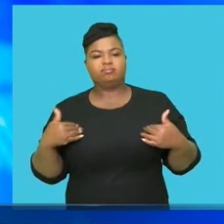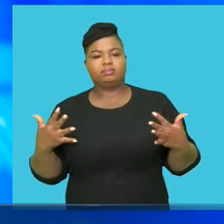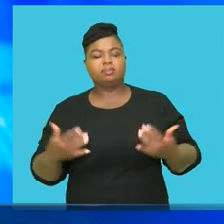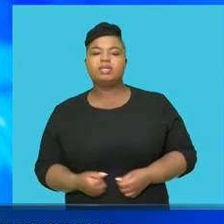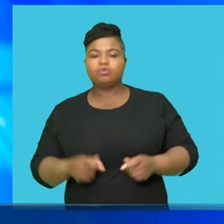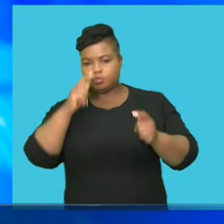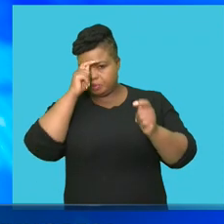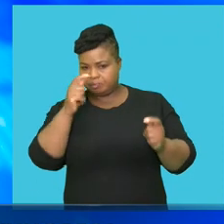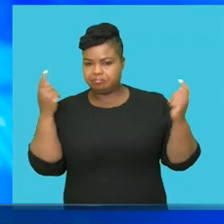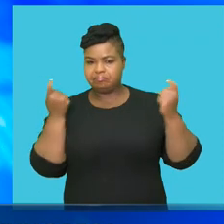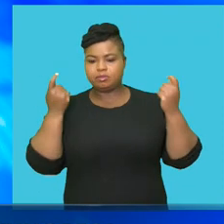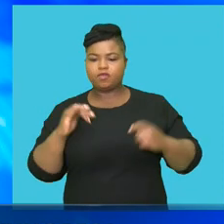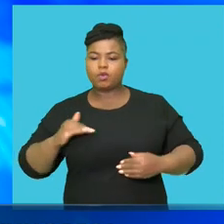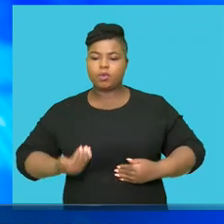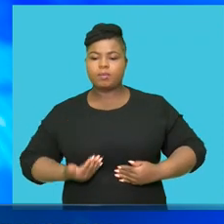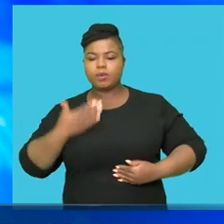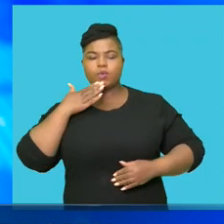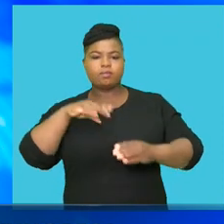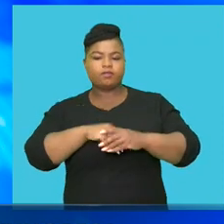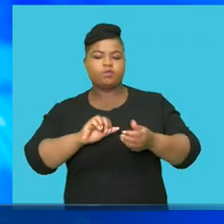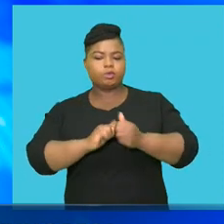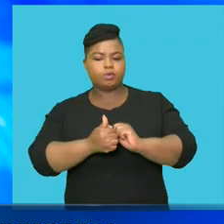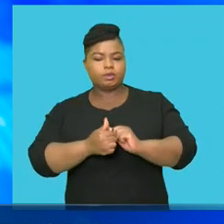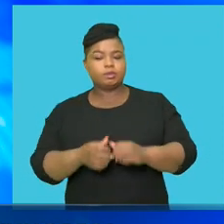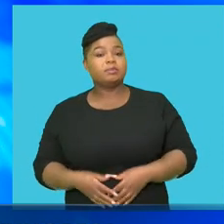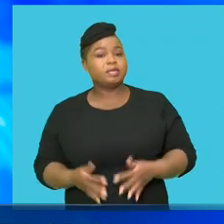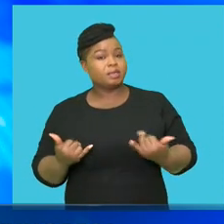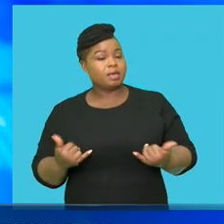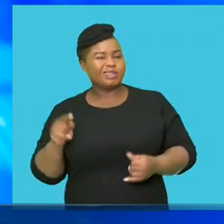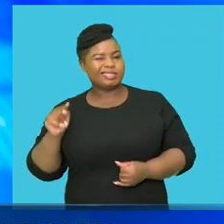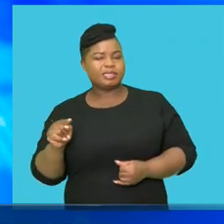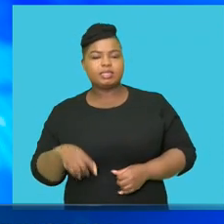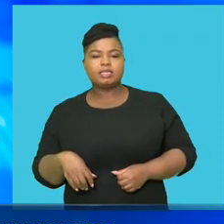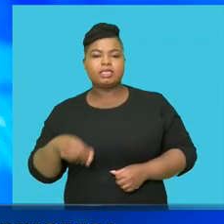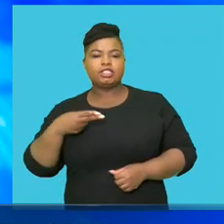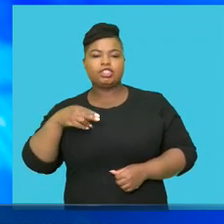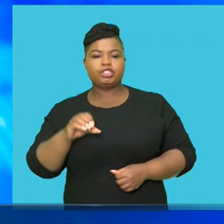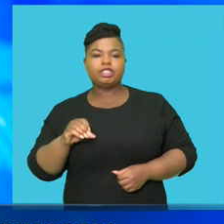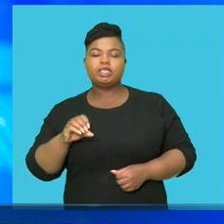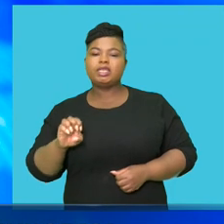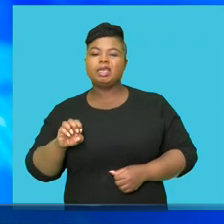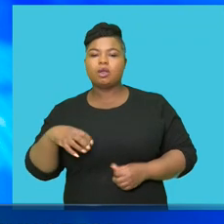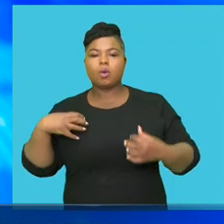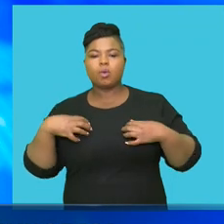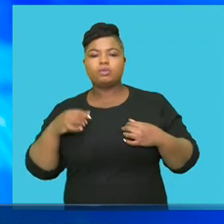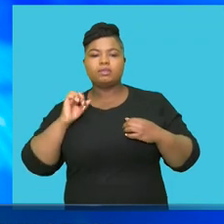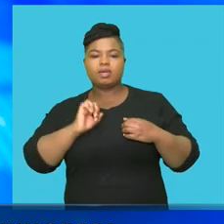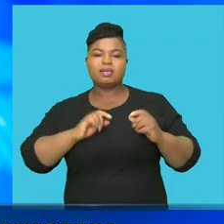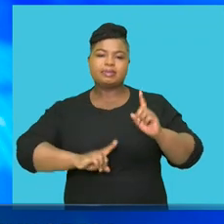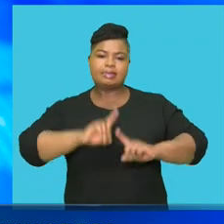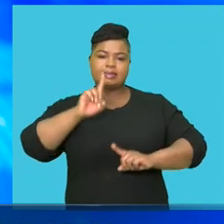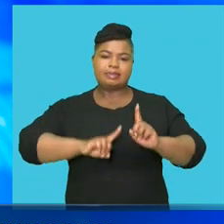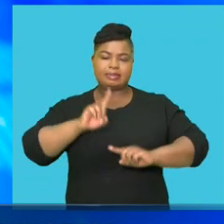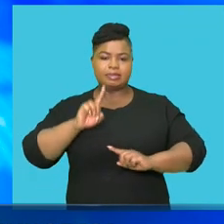kobisa no kipioze la manina akutandelo leze milano. Elipulo elibizwa nge, she owns her success. Lipetele longo ksesigwe ni na